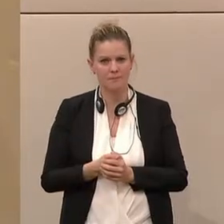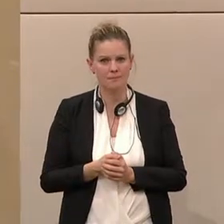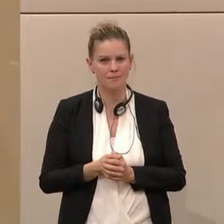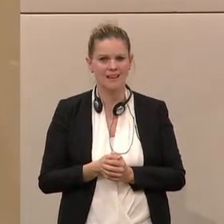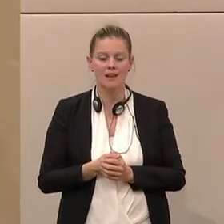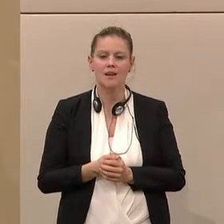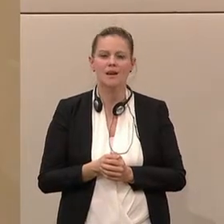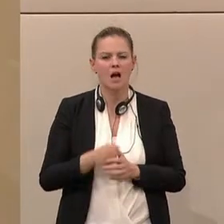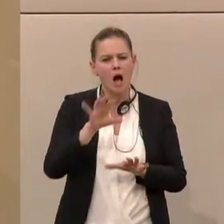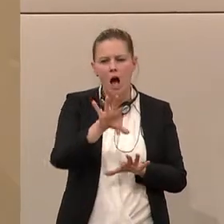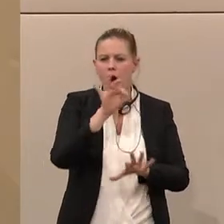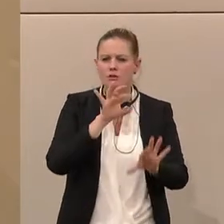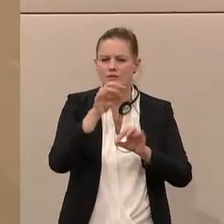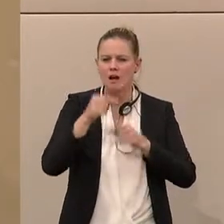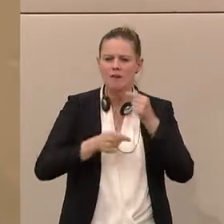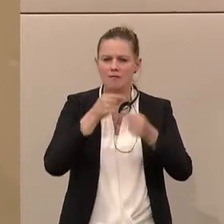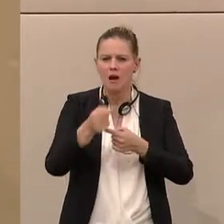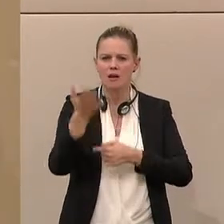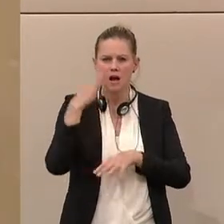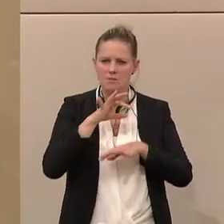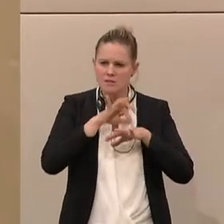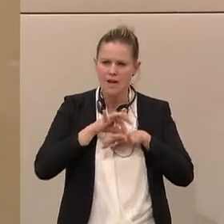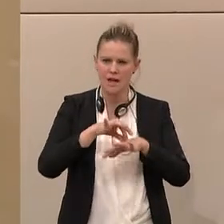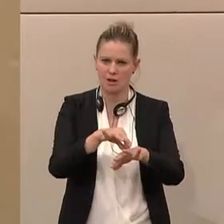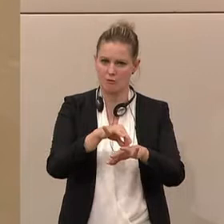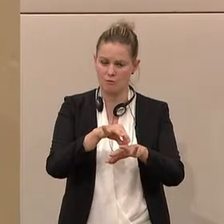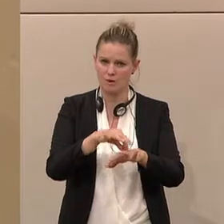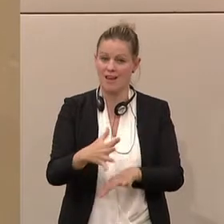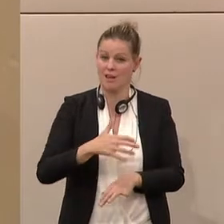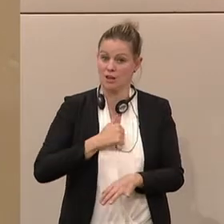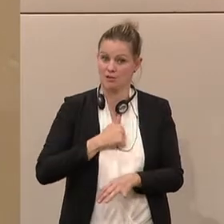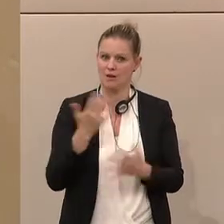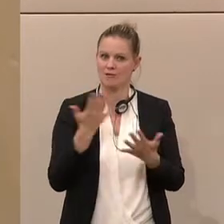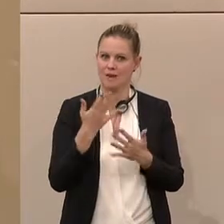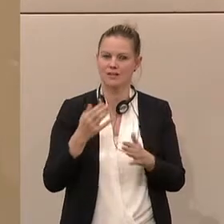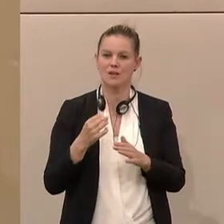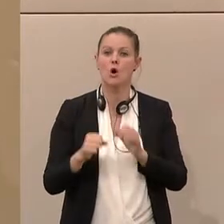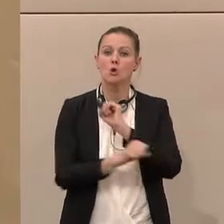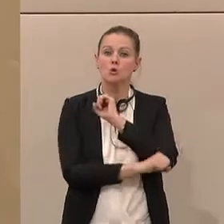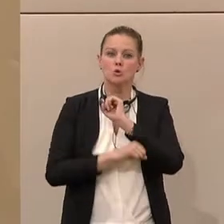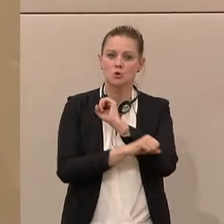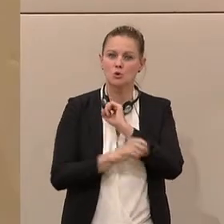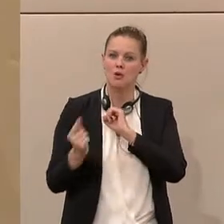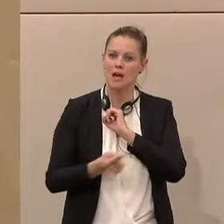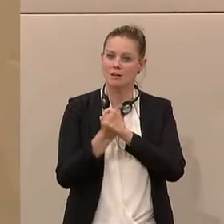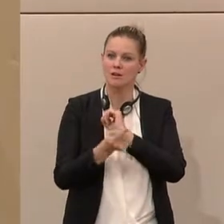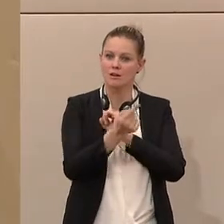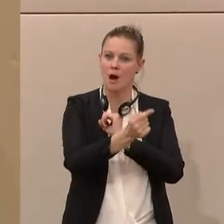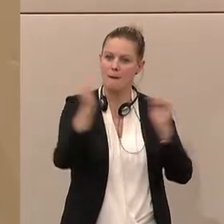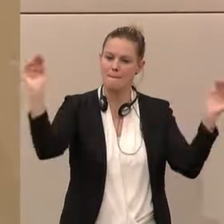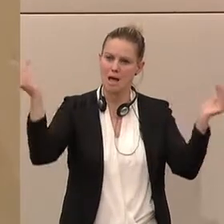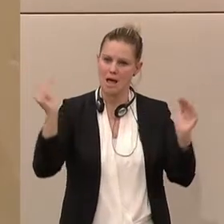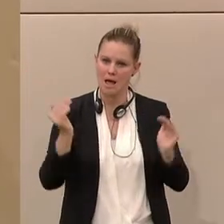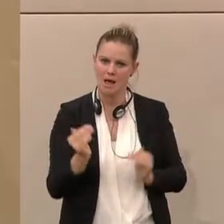eines Auswahlverfahrens ist es nicht nur gelungen, die durchschnittliche Studiendauer nahe an die